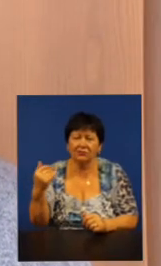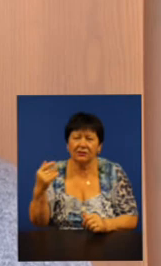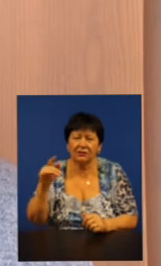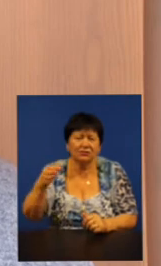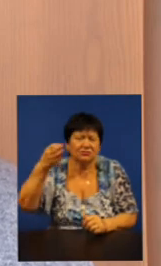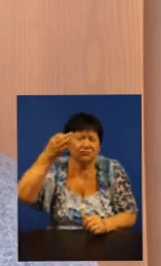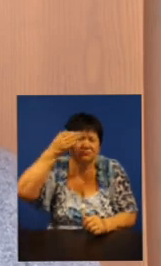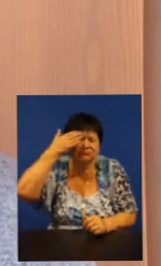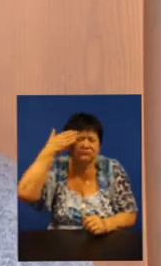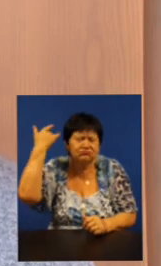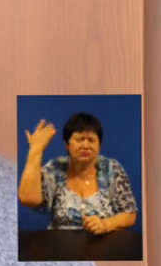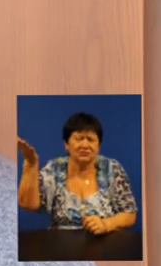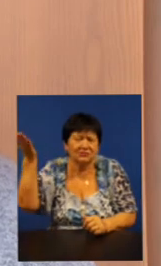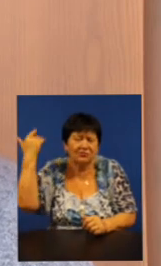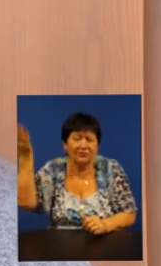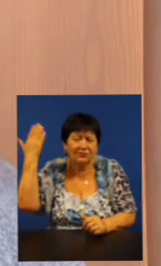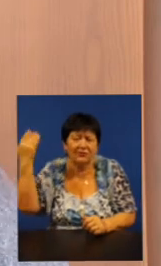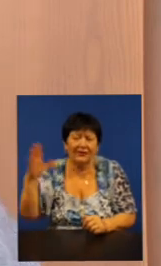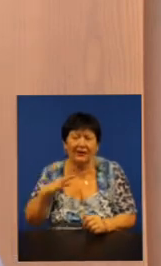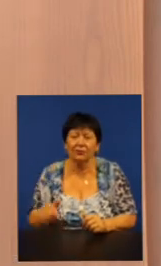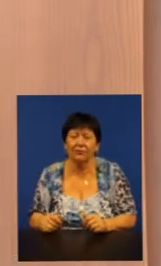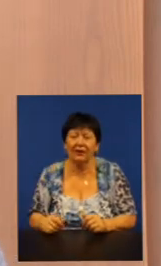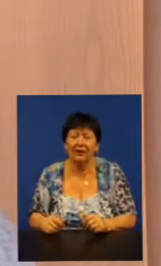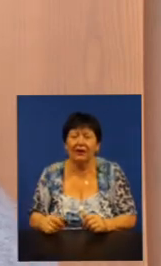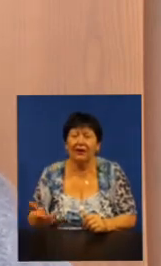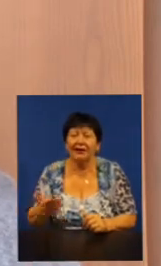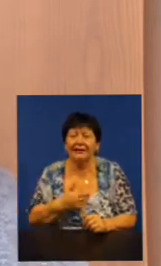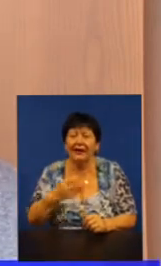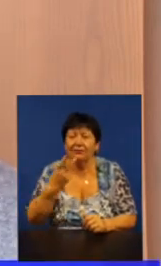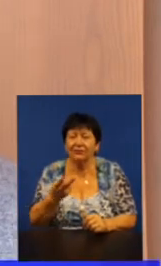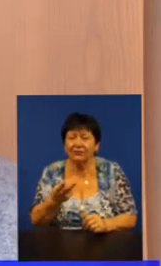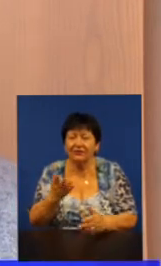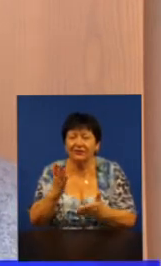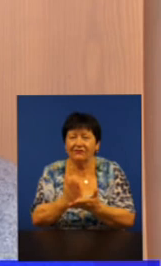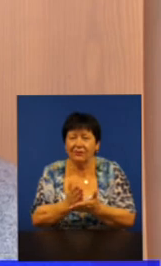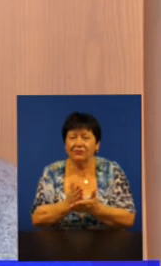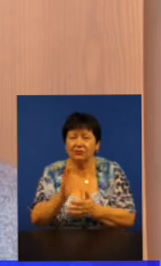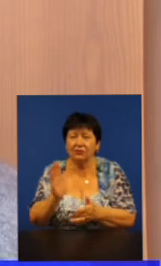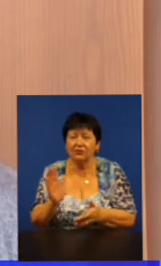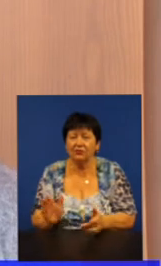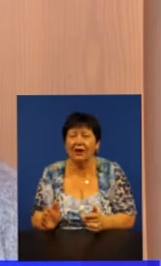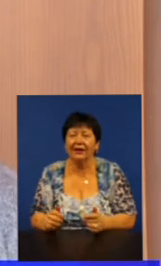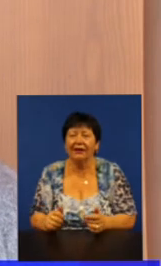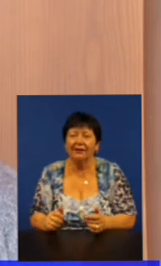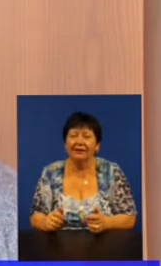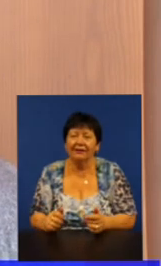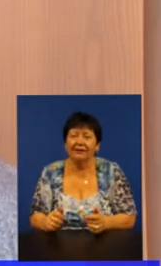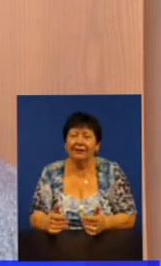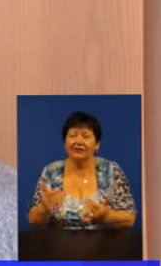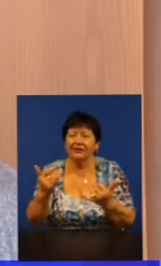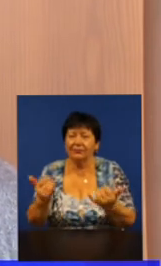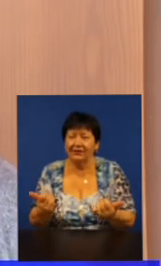țin minte de când, mulți, mulți tare ani. Dar am avut și avem și în continuare și în